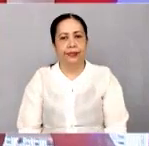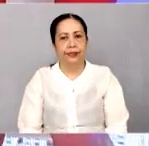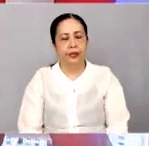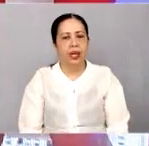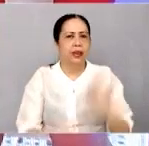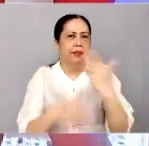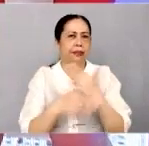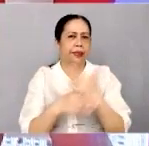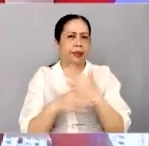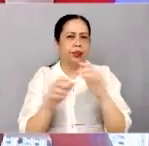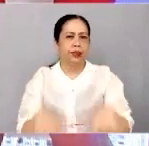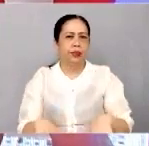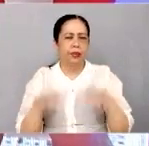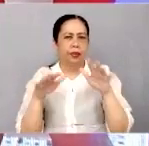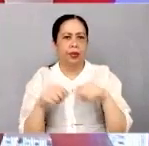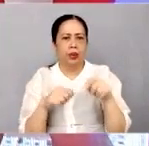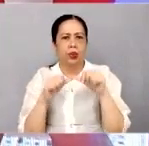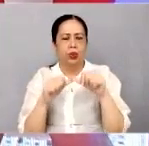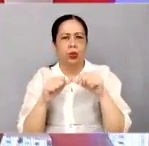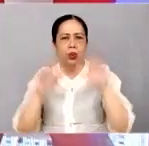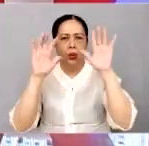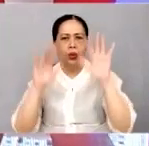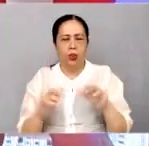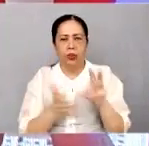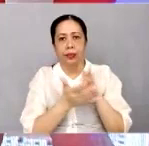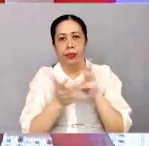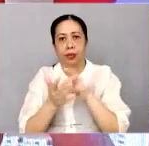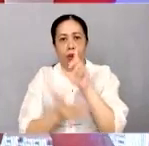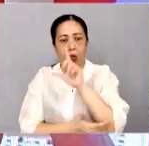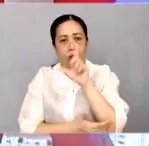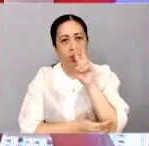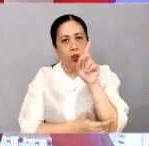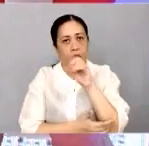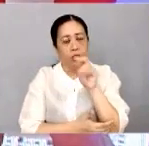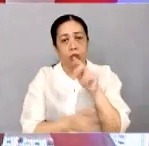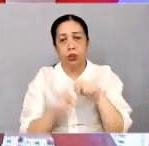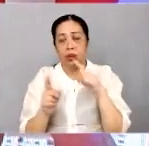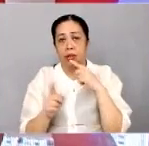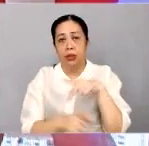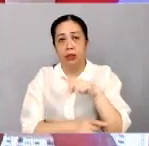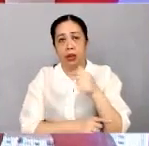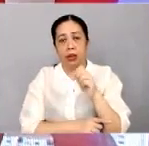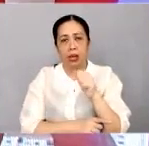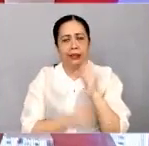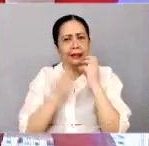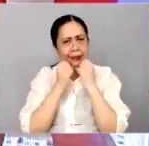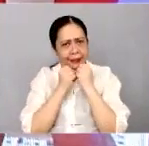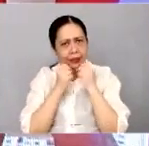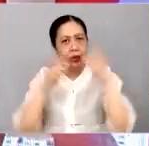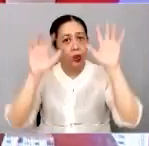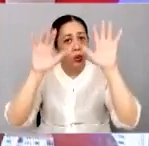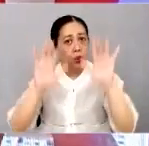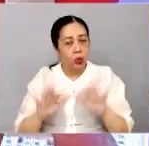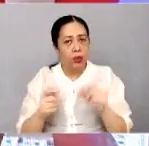Perwisyong baha ang dala ng walang tigil na ulan sa ilang lugar sa Luzon. Pero sabi ng PAGASA, samantalahin ang mga pag-ulan,